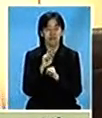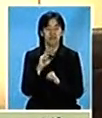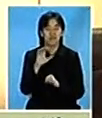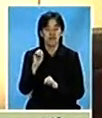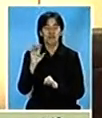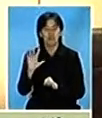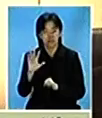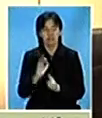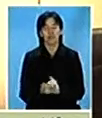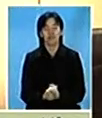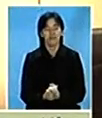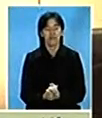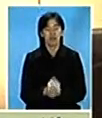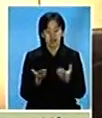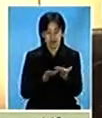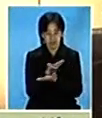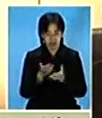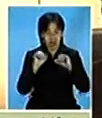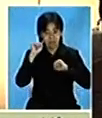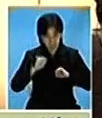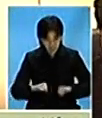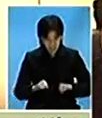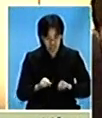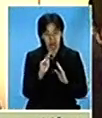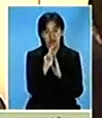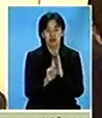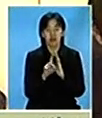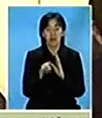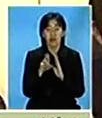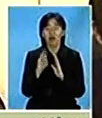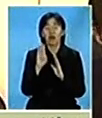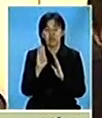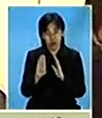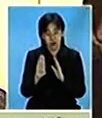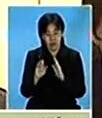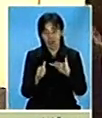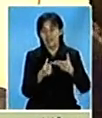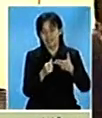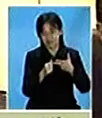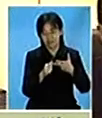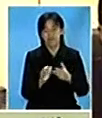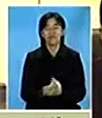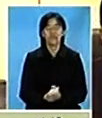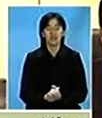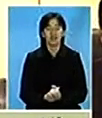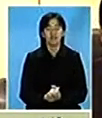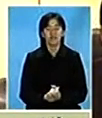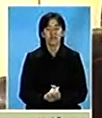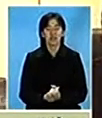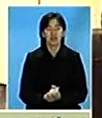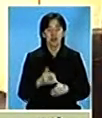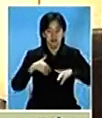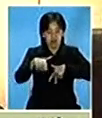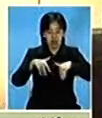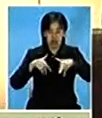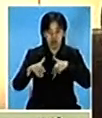2555ได้ลงมติรับร่างพระบัญญัติวิชาชีพการแพทย์แผนไทยพ.ศ.จุดๆโดยประชาชนผู้